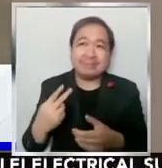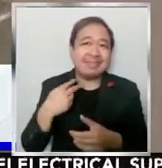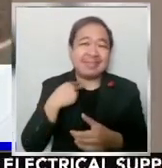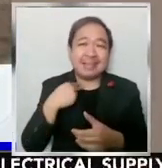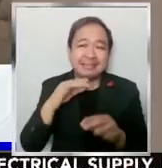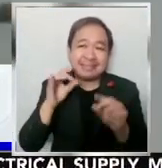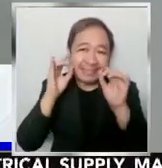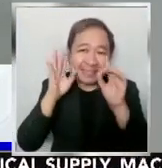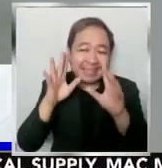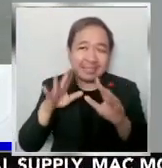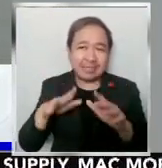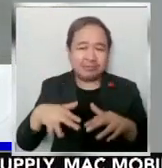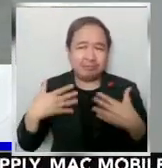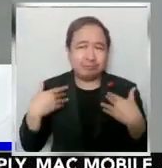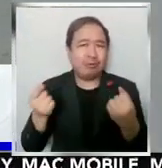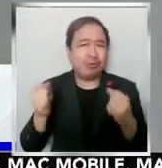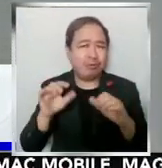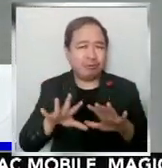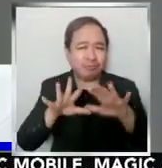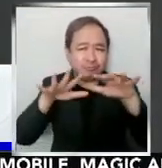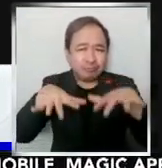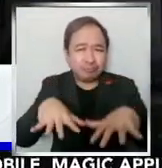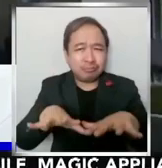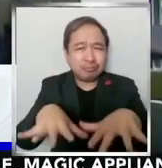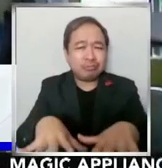Malawak ang pagbaha ang naranasan sa lugar.